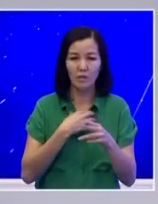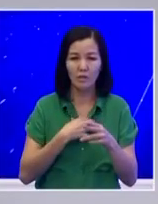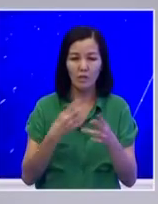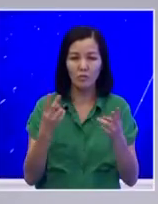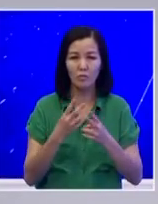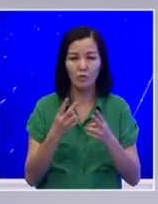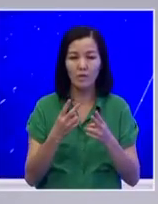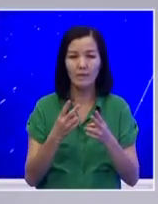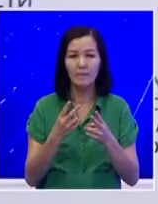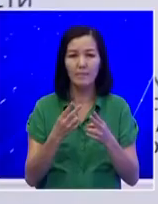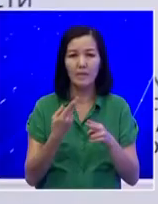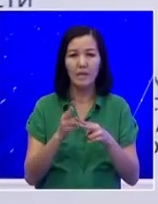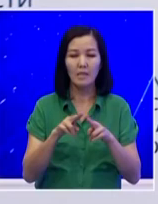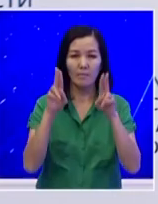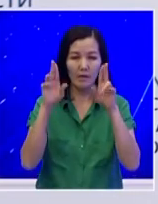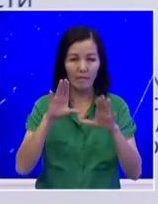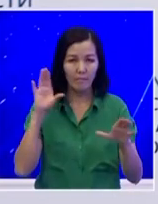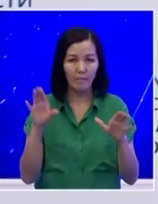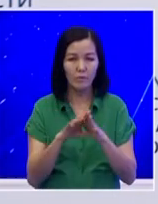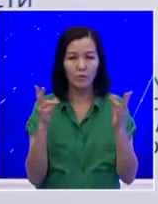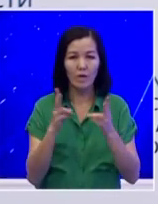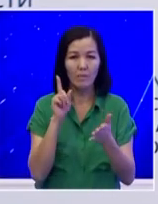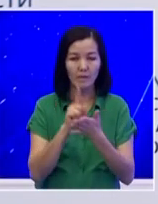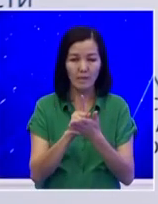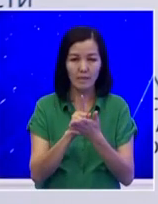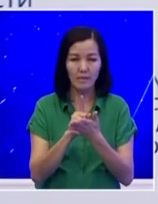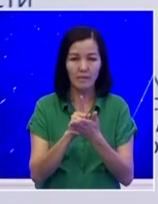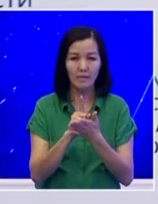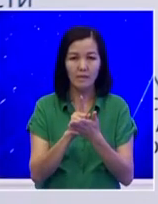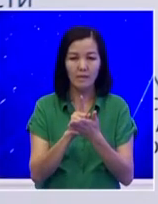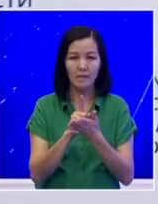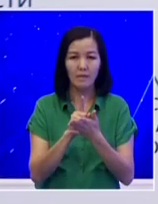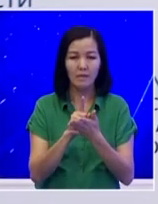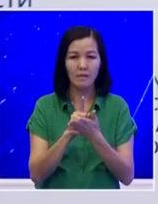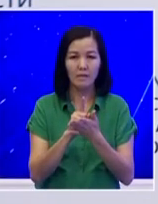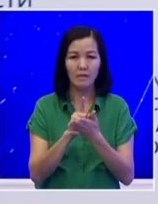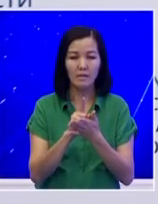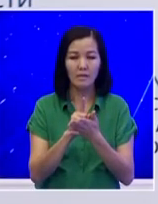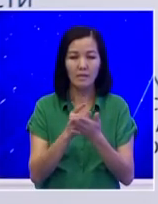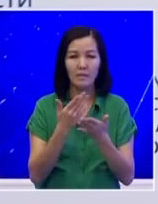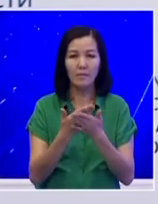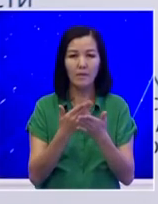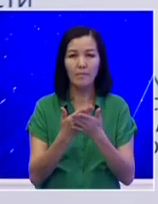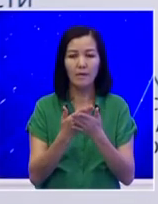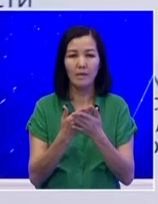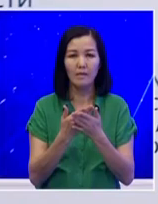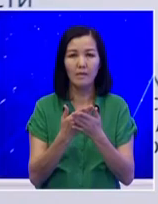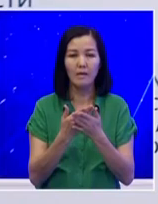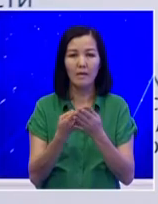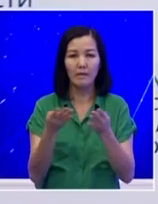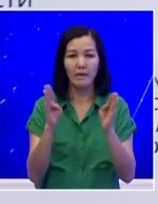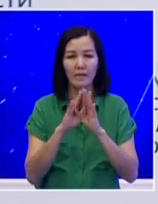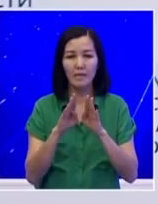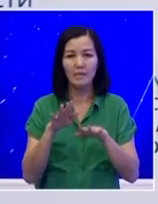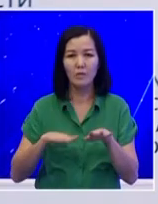из правил – эти правила, значит, не распространяется на те карантинизированные объекты.